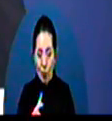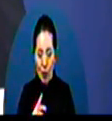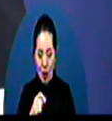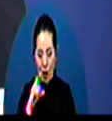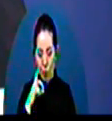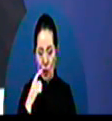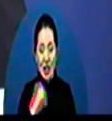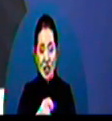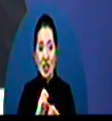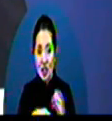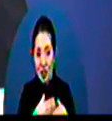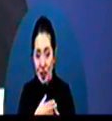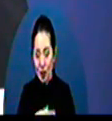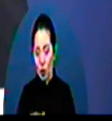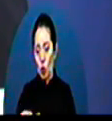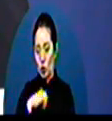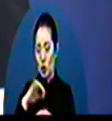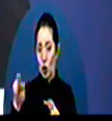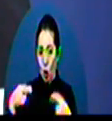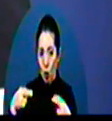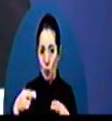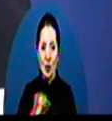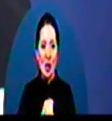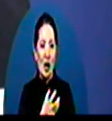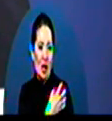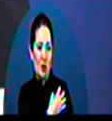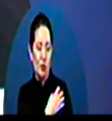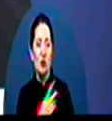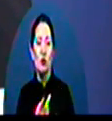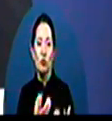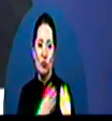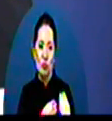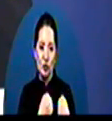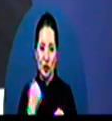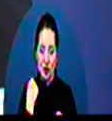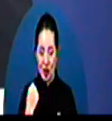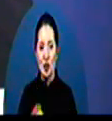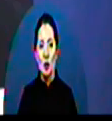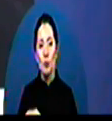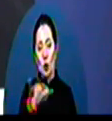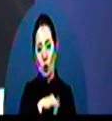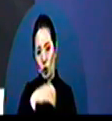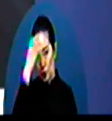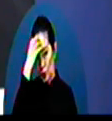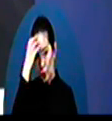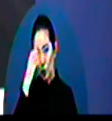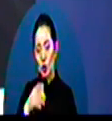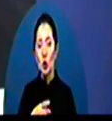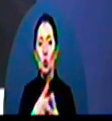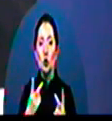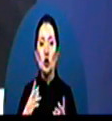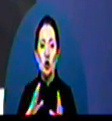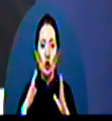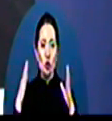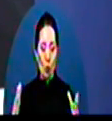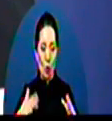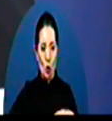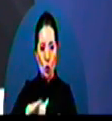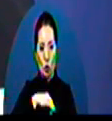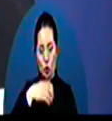өнөөдөр улс орныхоо өмнө хариуцлах үүрэг чадах одоо улс төрийн үндэсний хэмжээний томоохон улс төрийн